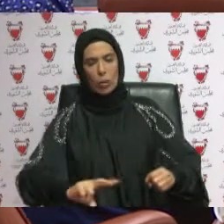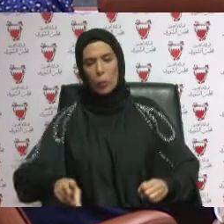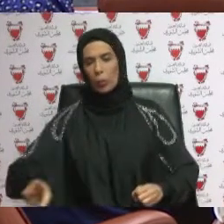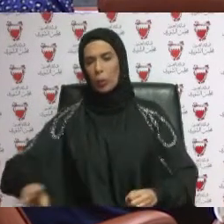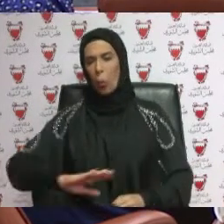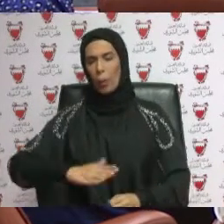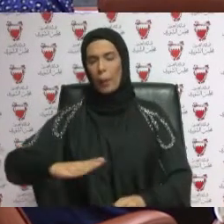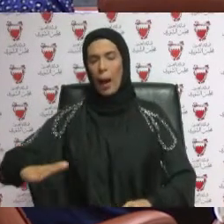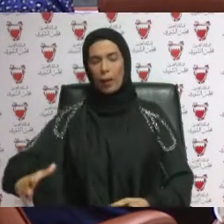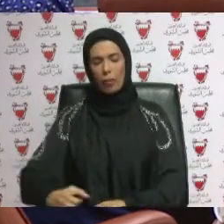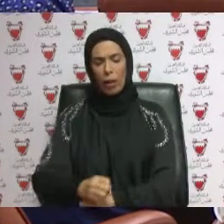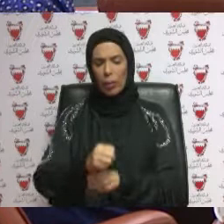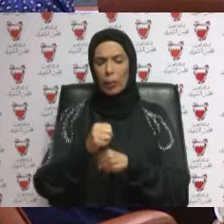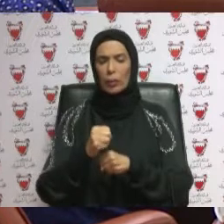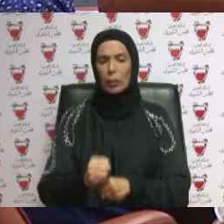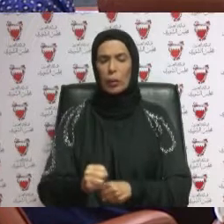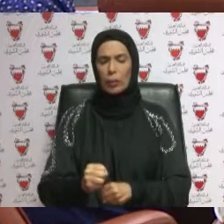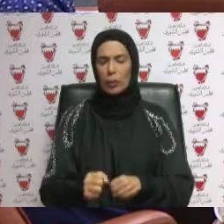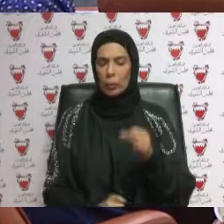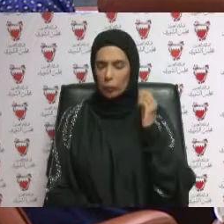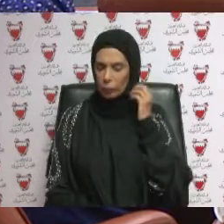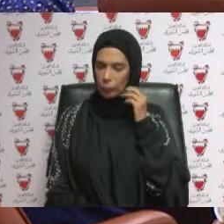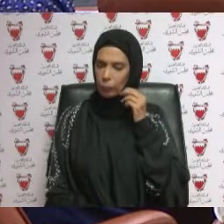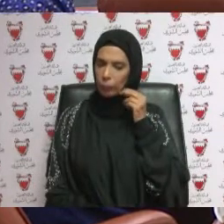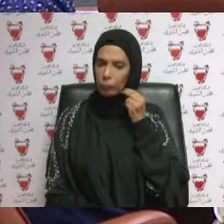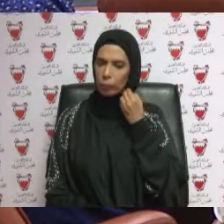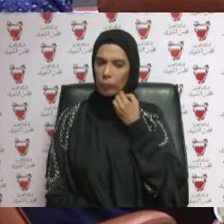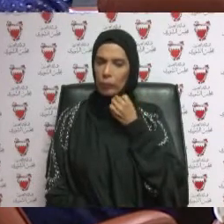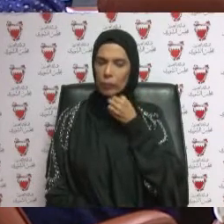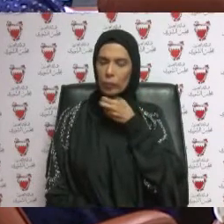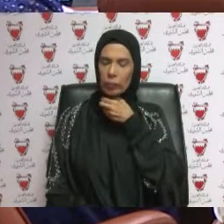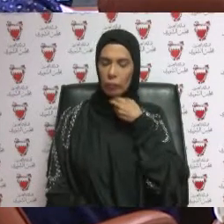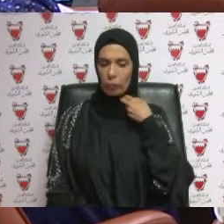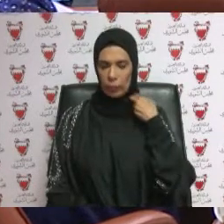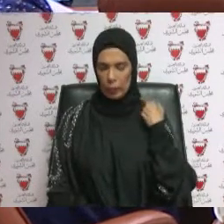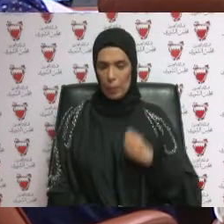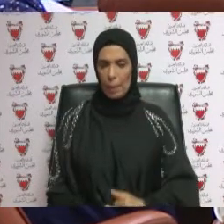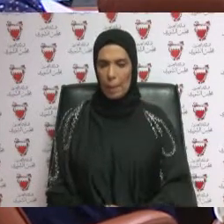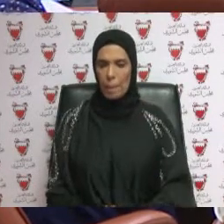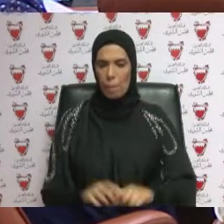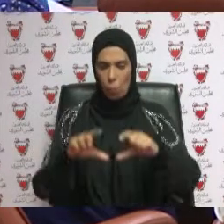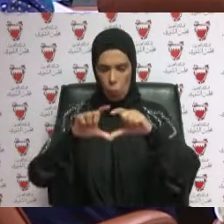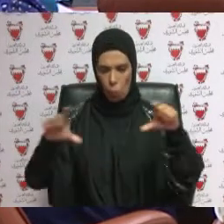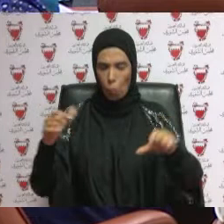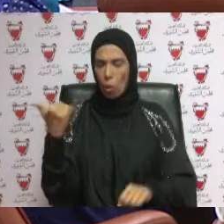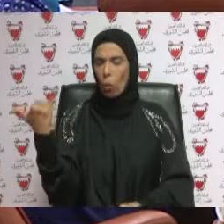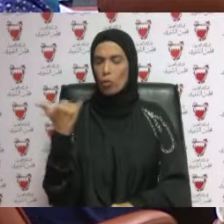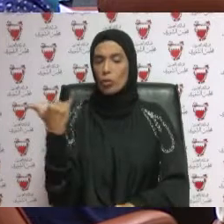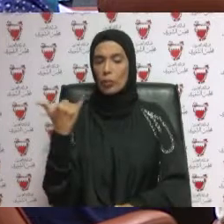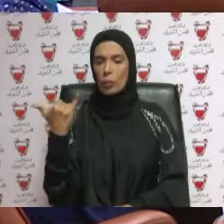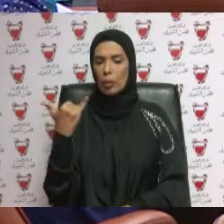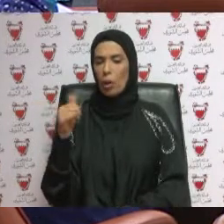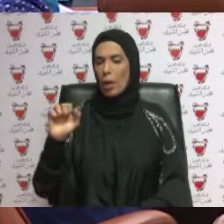القنوات المائية في المناطق المغمورة بالمياه. وطبعا هذا الموضوع جدا مهم خاصة بالنسبة